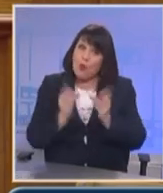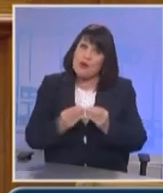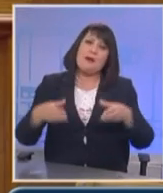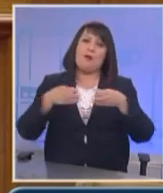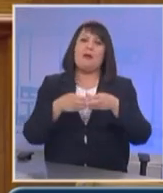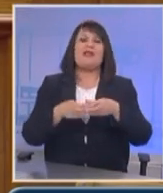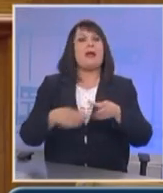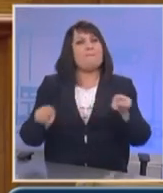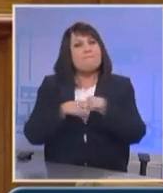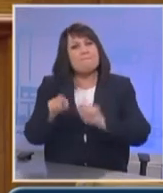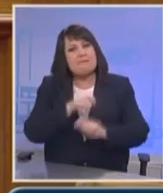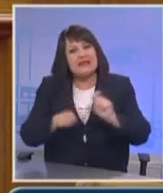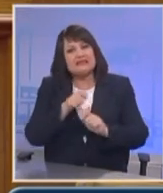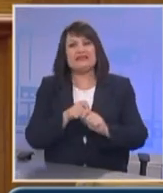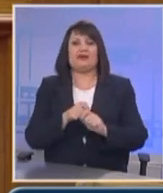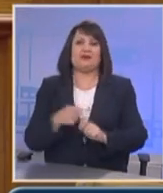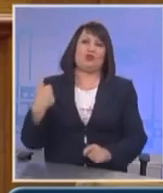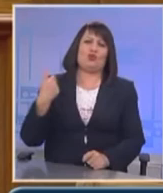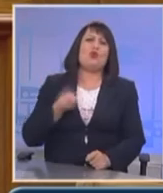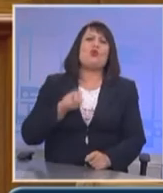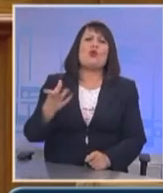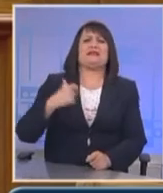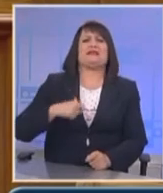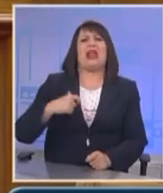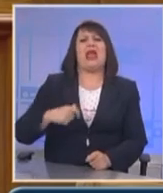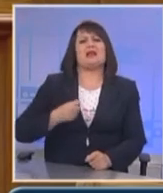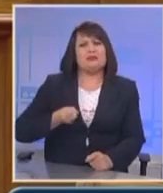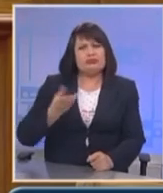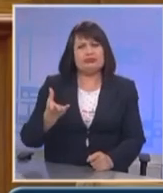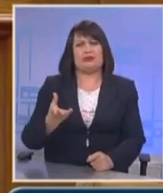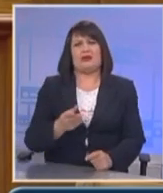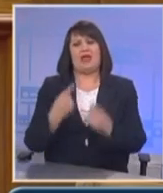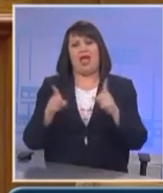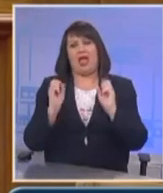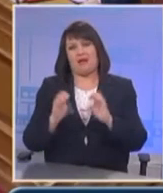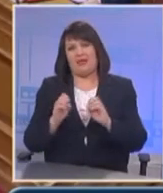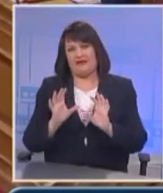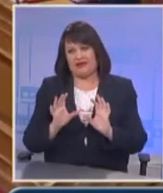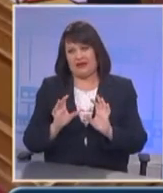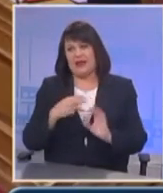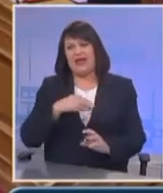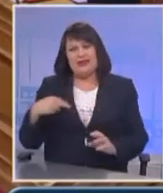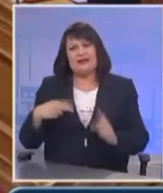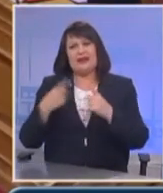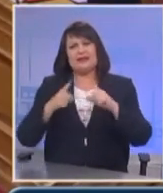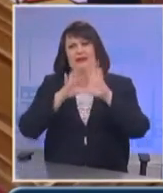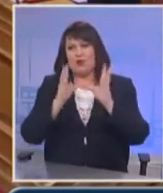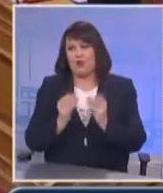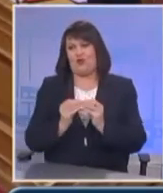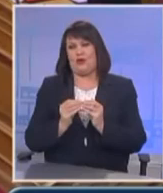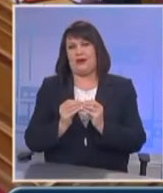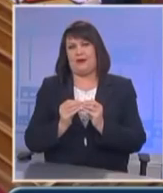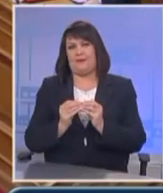προσπάθειας εκατοντάδων στελεχών και εκπαιδευτικών και ανθρώπων συνολικά